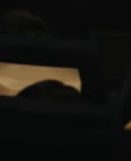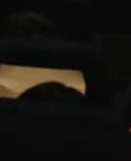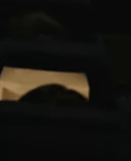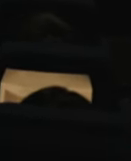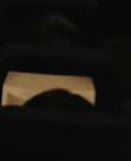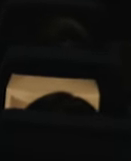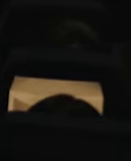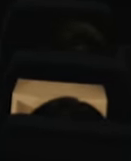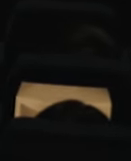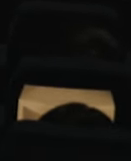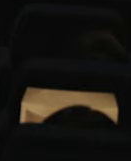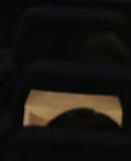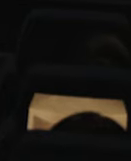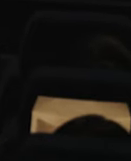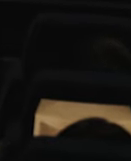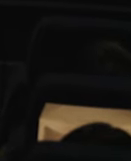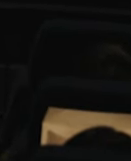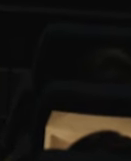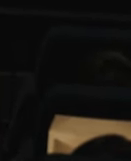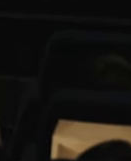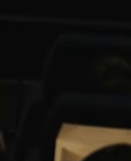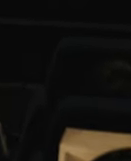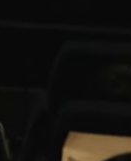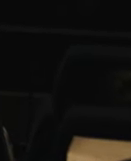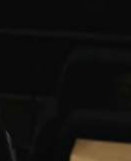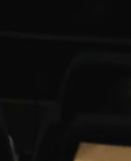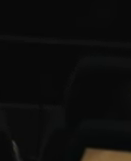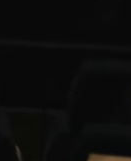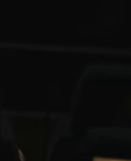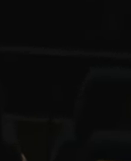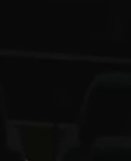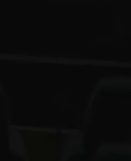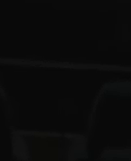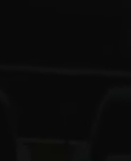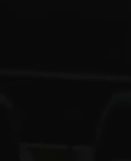よ三振片手に生き